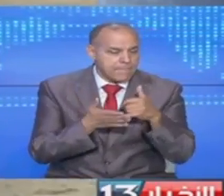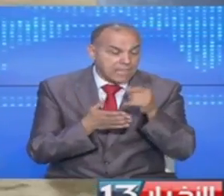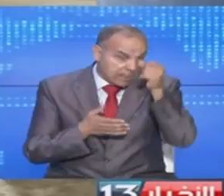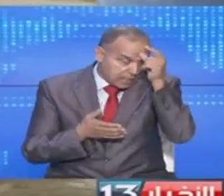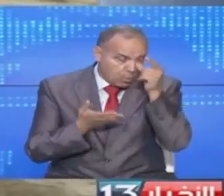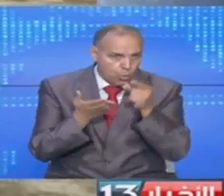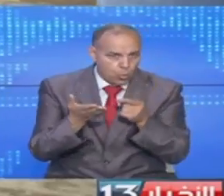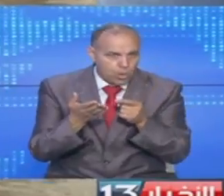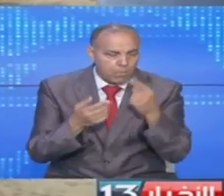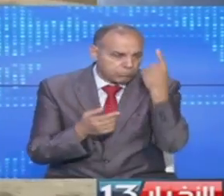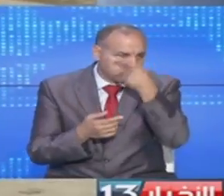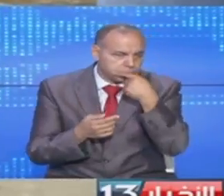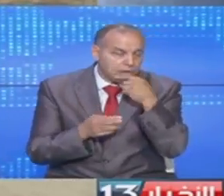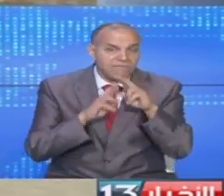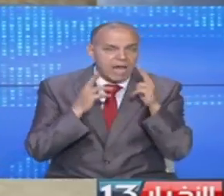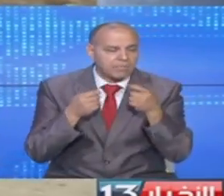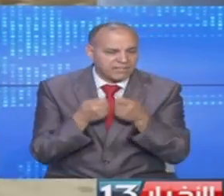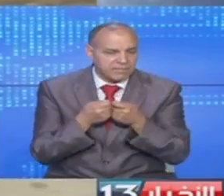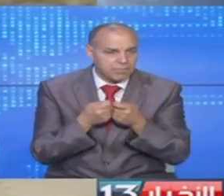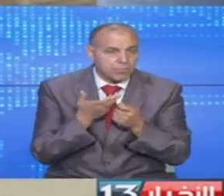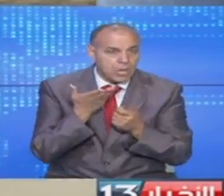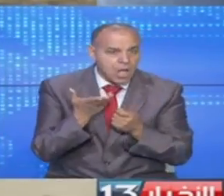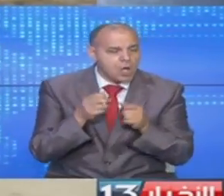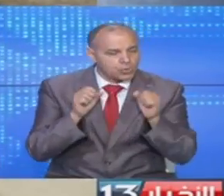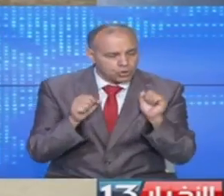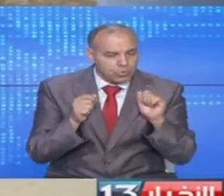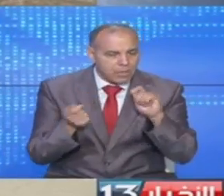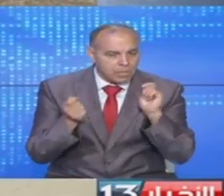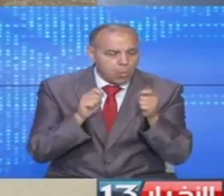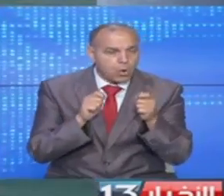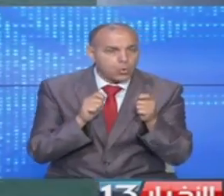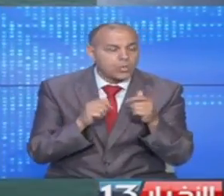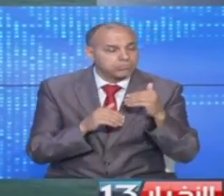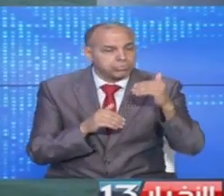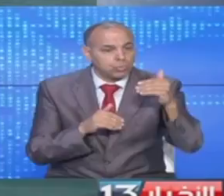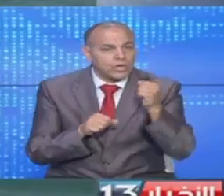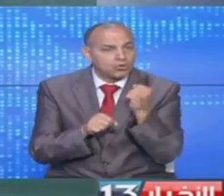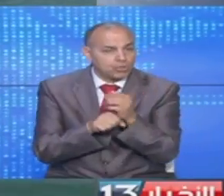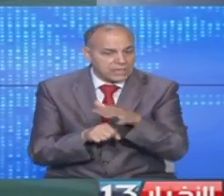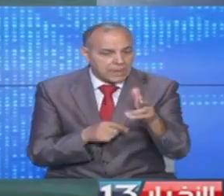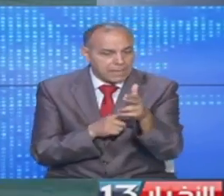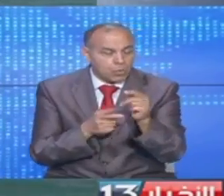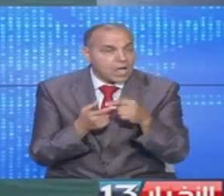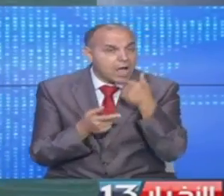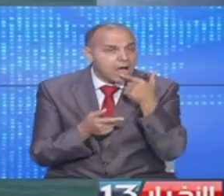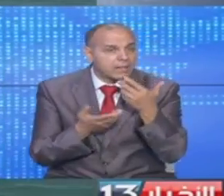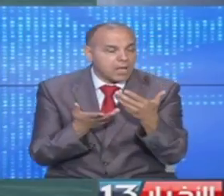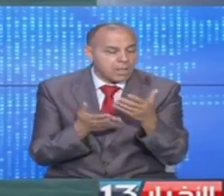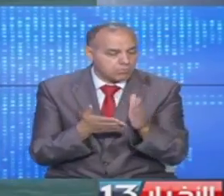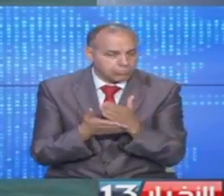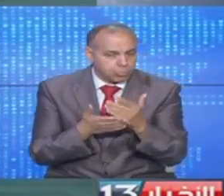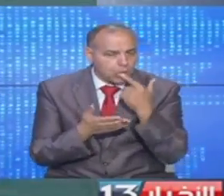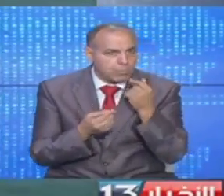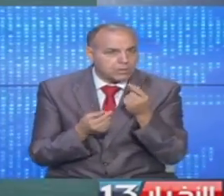ذكية بمواصفات عالمية قادرة على تحويل المسار التنموي للجهة، فضلاً عما ستوفره